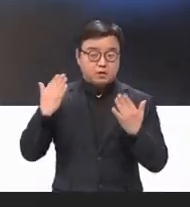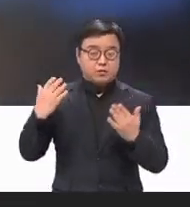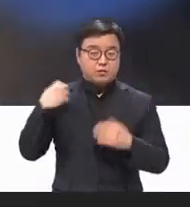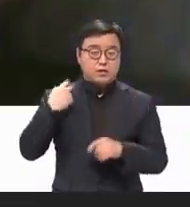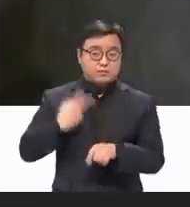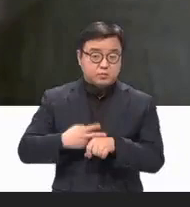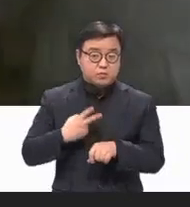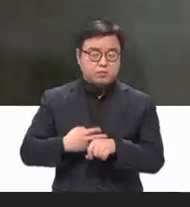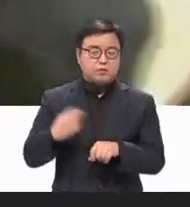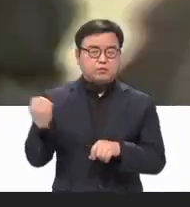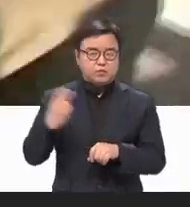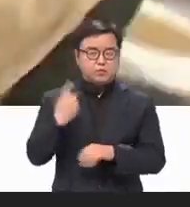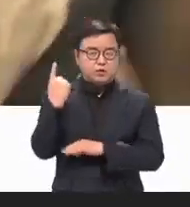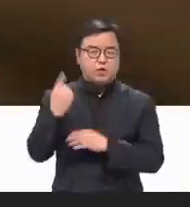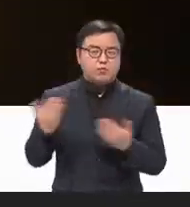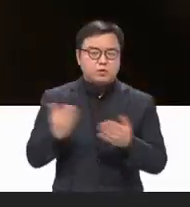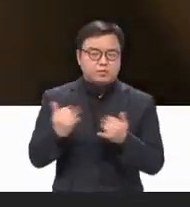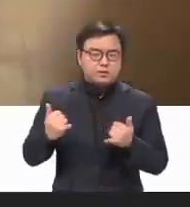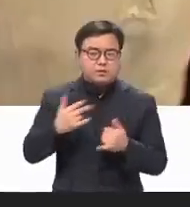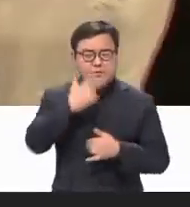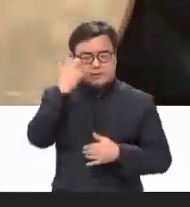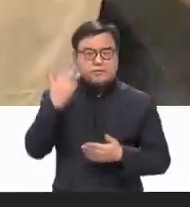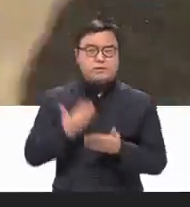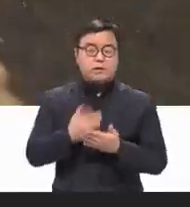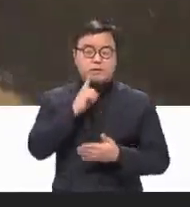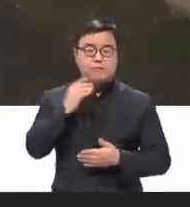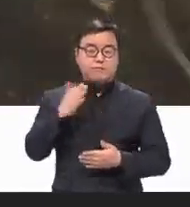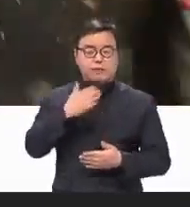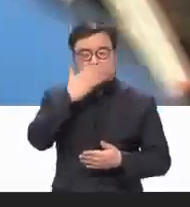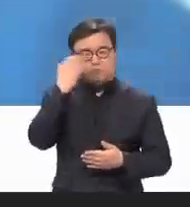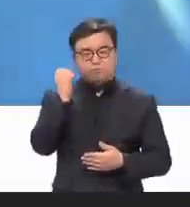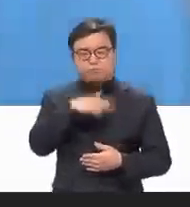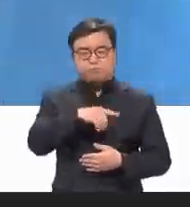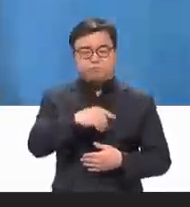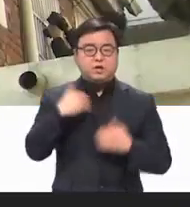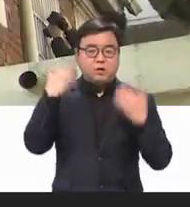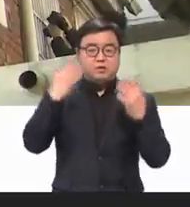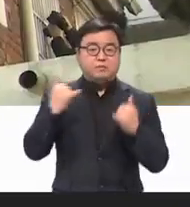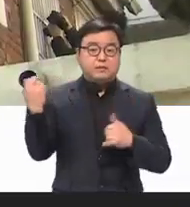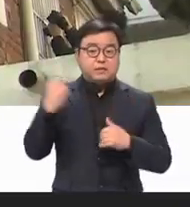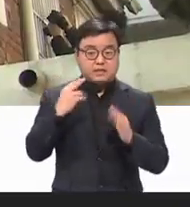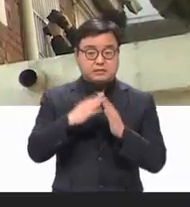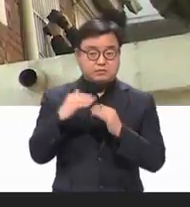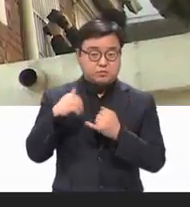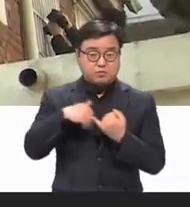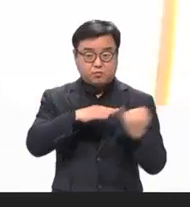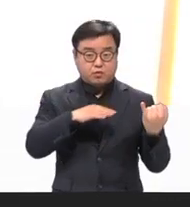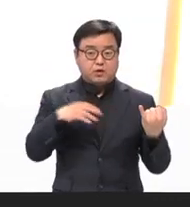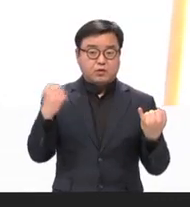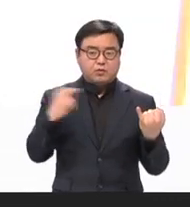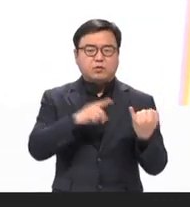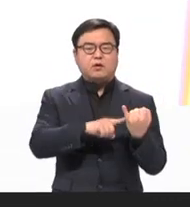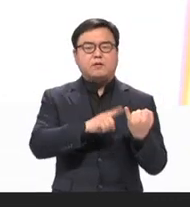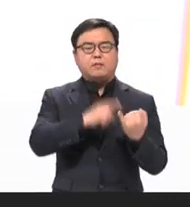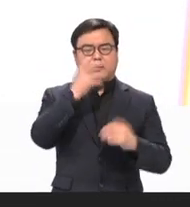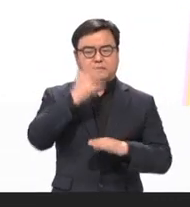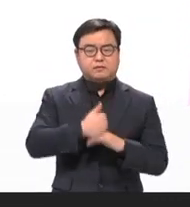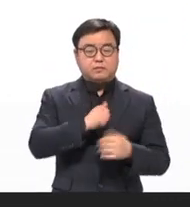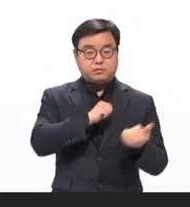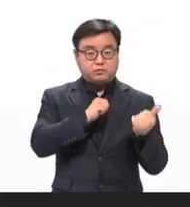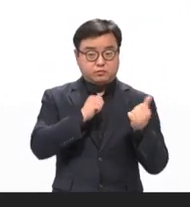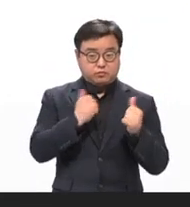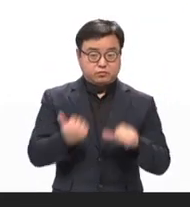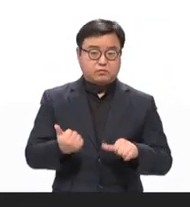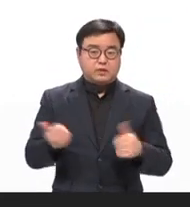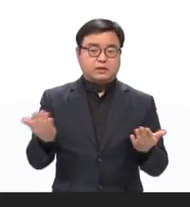도움을 청한 것으로 밝혀졌는데요 무심한 어른들이 이양을 다시 집으로 돌려 보냈고 결국에는 생명까지 앗아가는